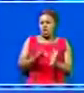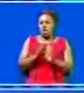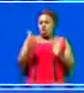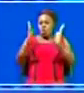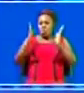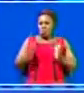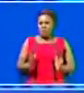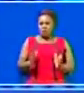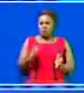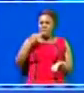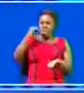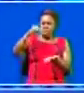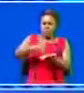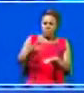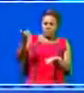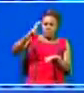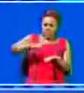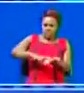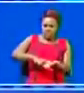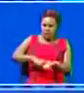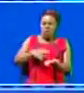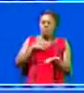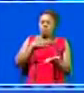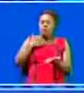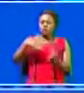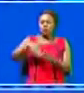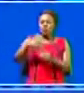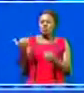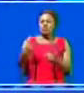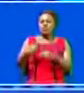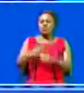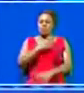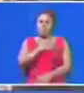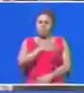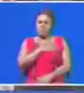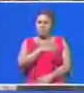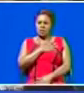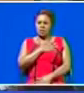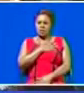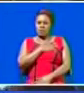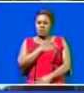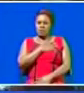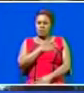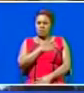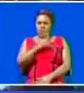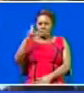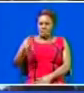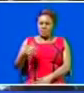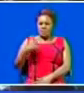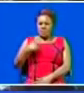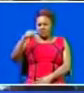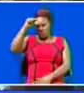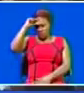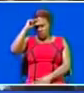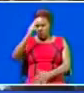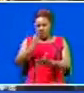yeyote ambaye amemwandikia msajili mkuu wa vyama akitaka kuvunja NASA. Demokrasia ni lazima uwe na wale wako kwa serikali na